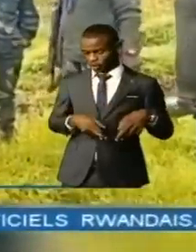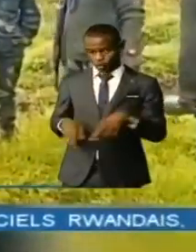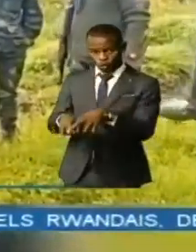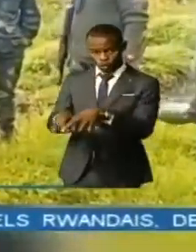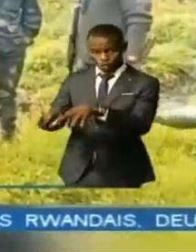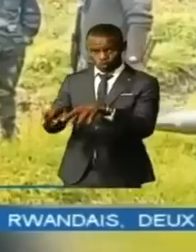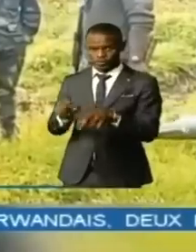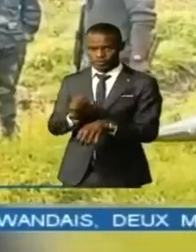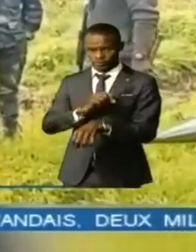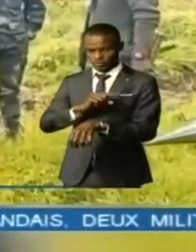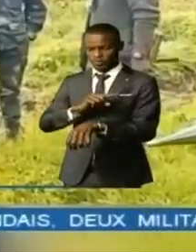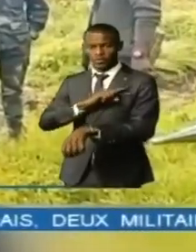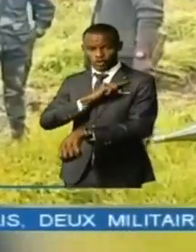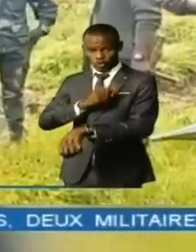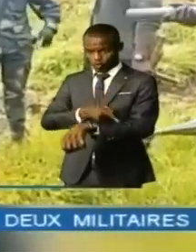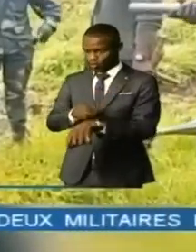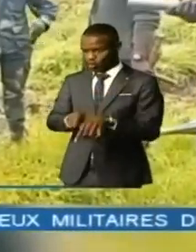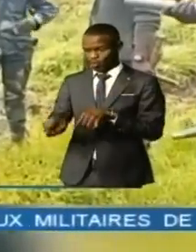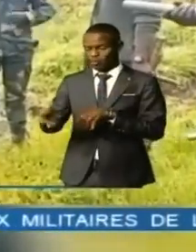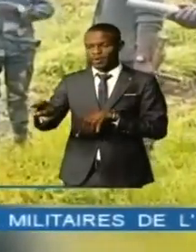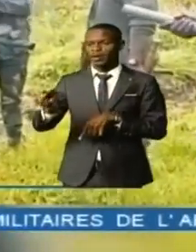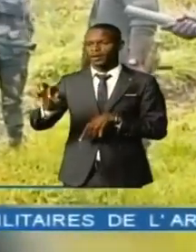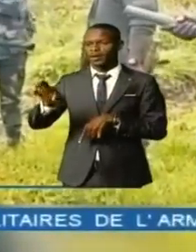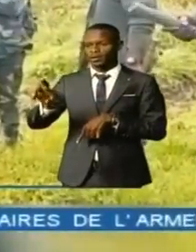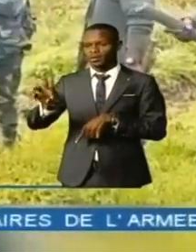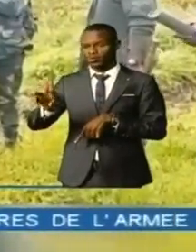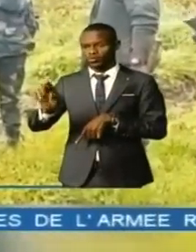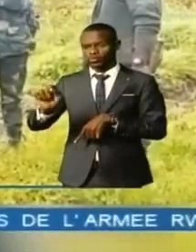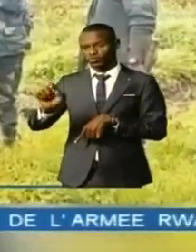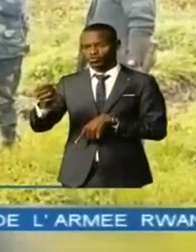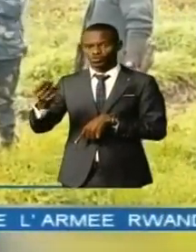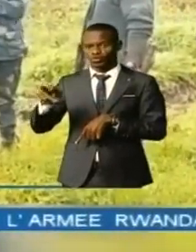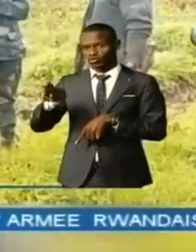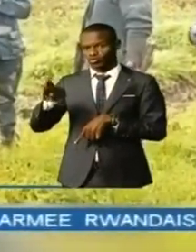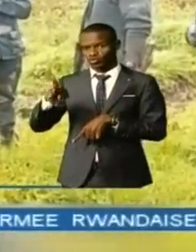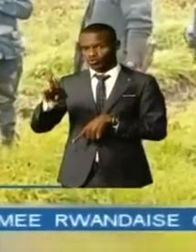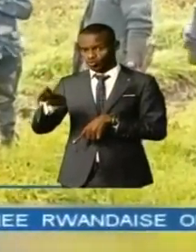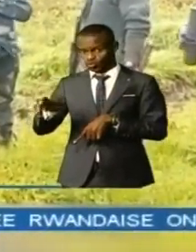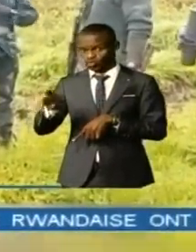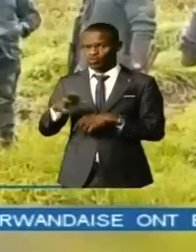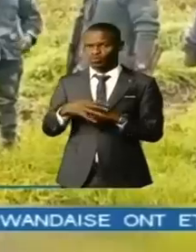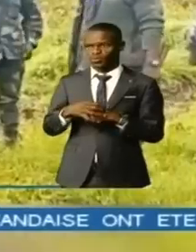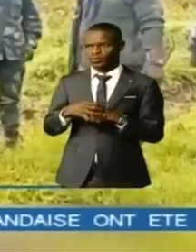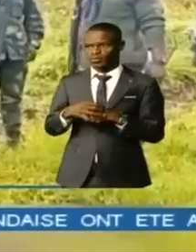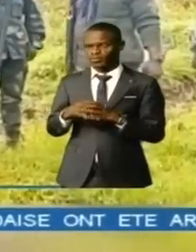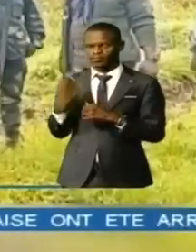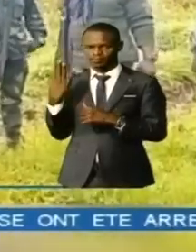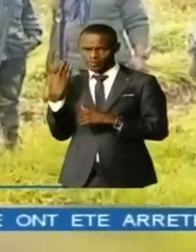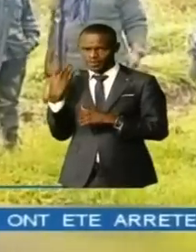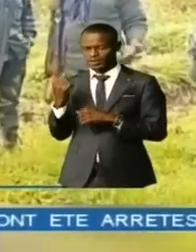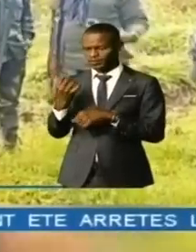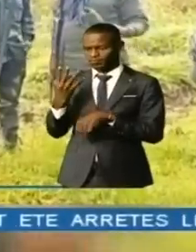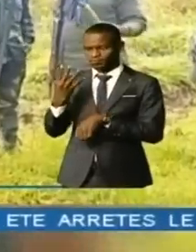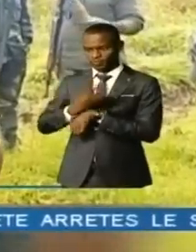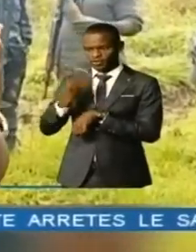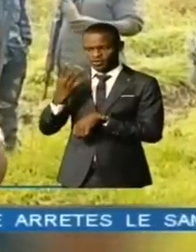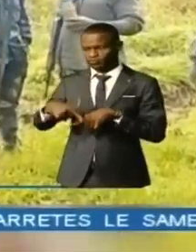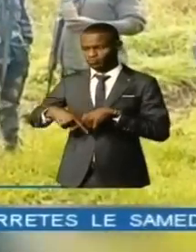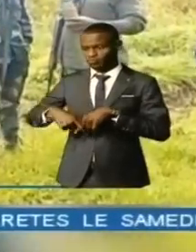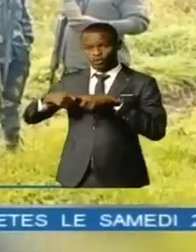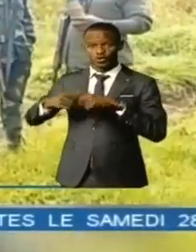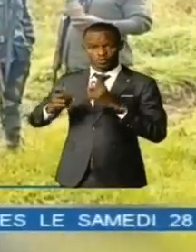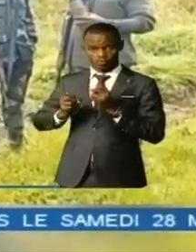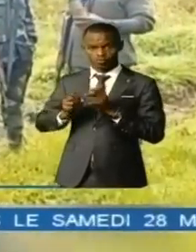Goma-Rutshuru qui a été coupé, comme vous le savez, il y a de cela 4 à 5 jours. N'est-ce pas?